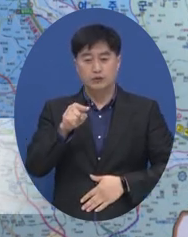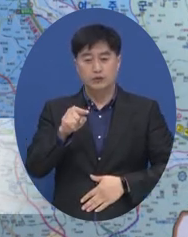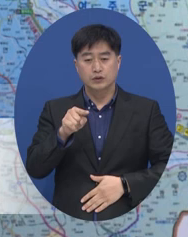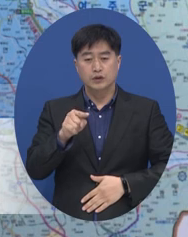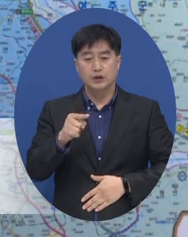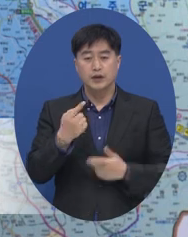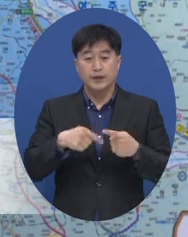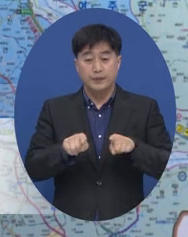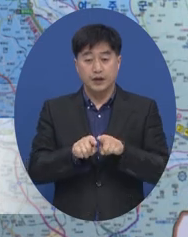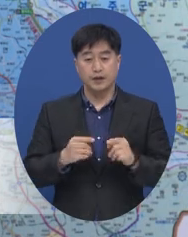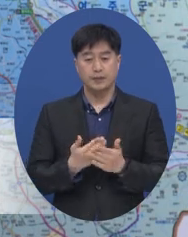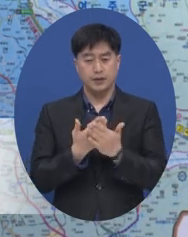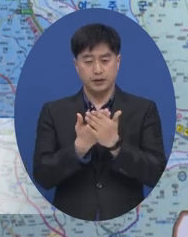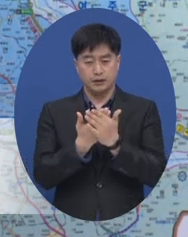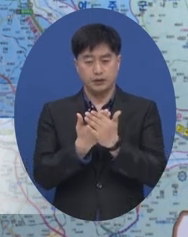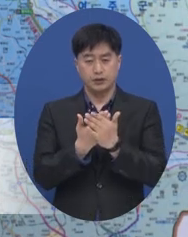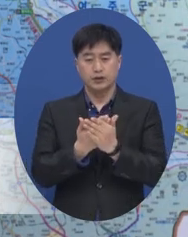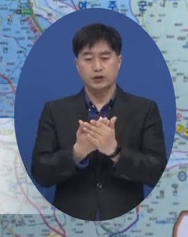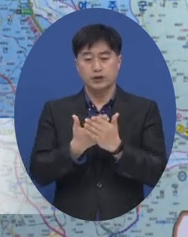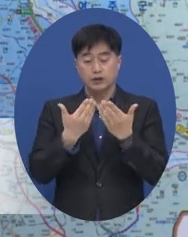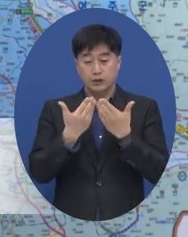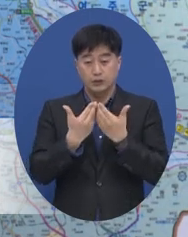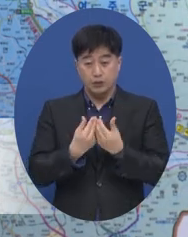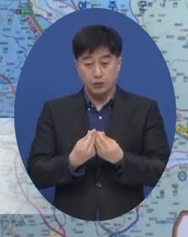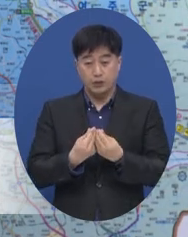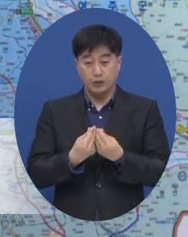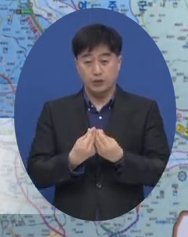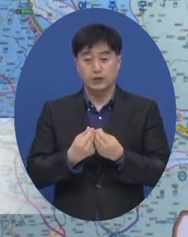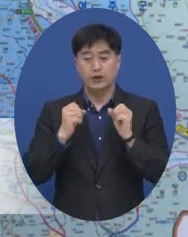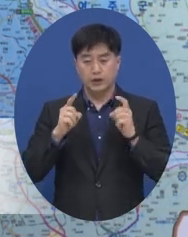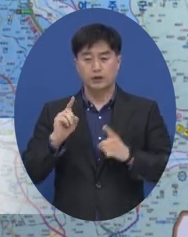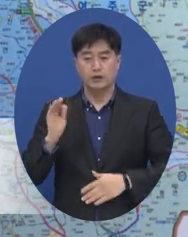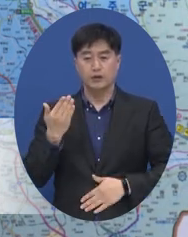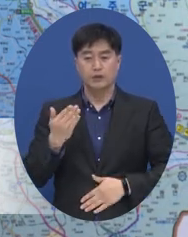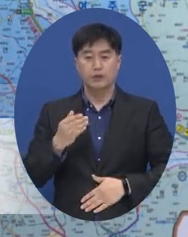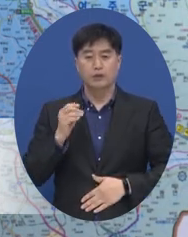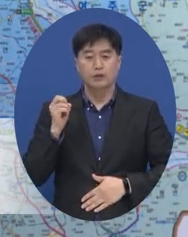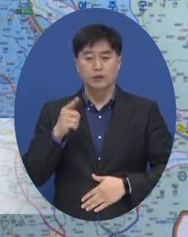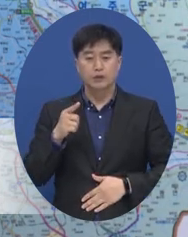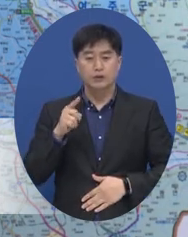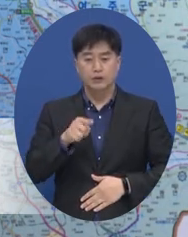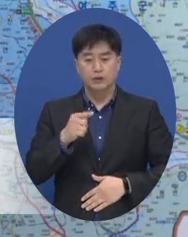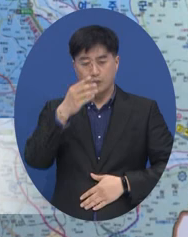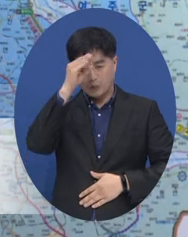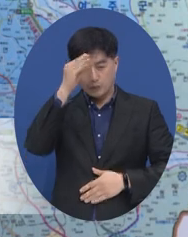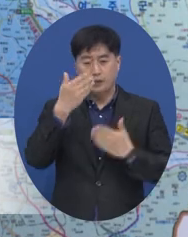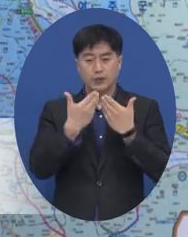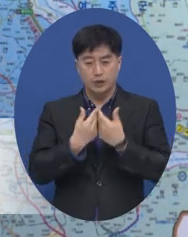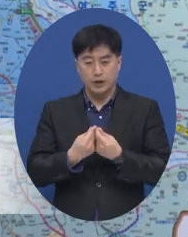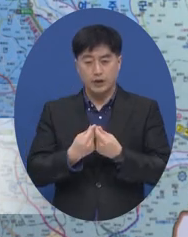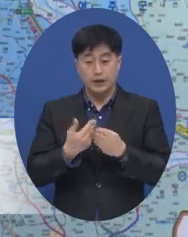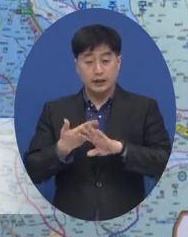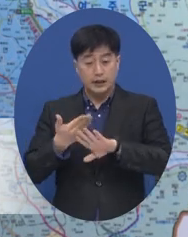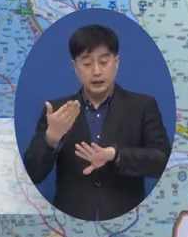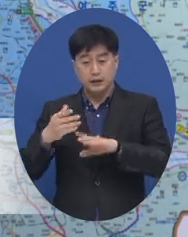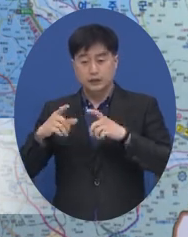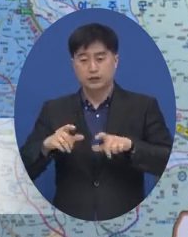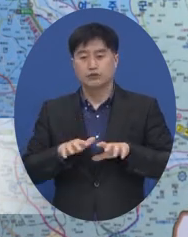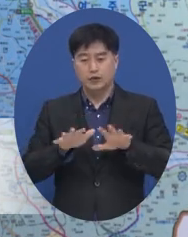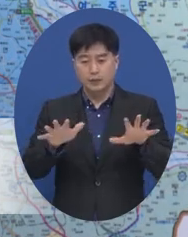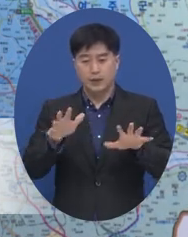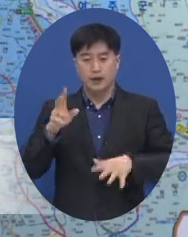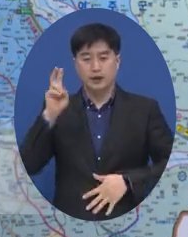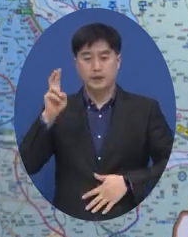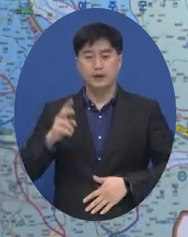부작용들을 상생할 수 있는 조건을 만드는 계기가 될 것이고요. 이러한 것은 하나의 모범 사례로 타 지역에도 전파가